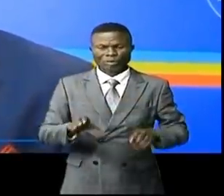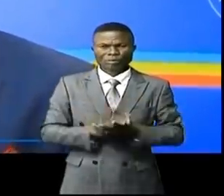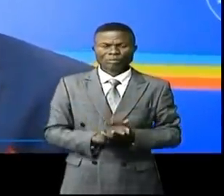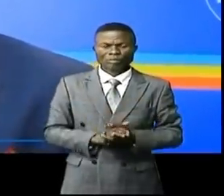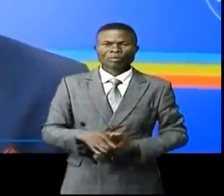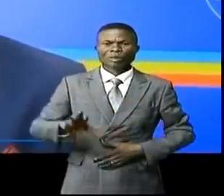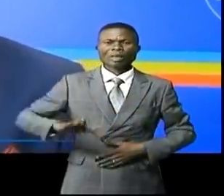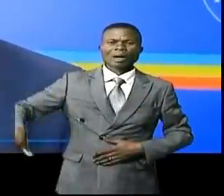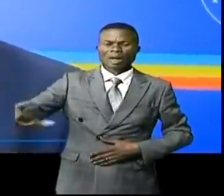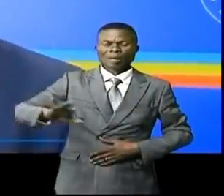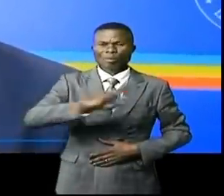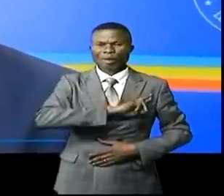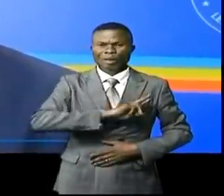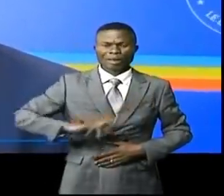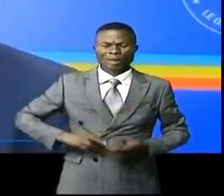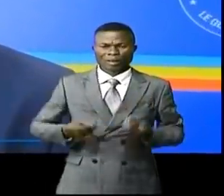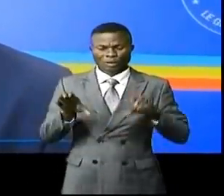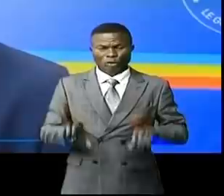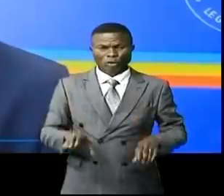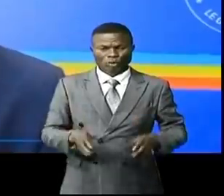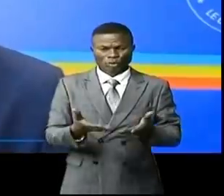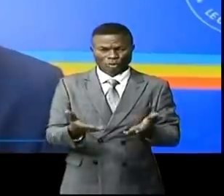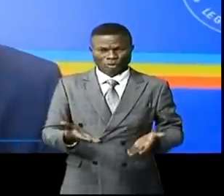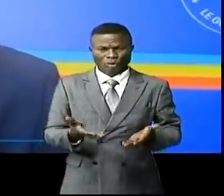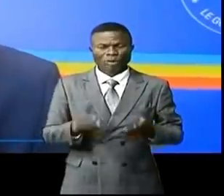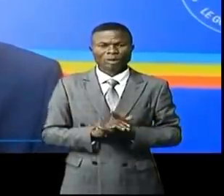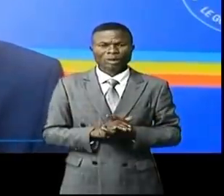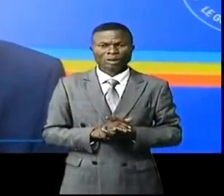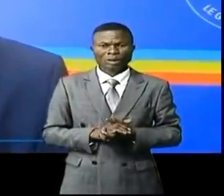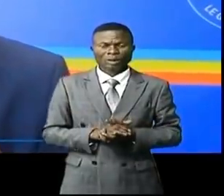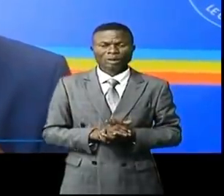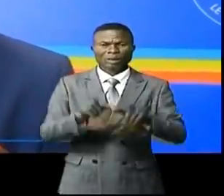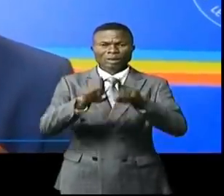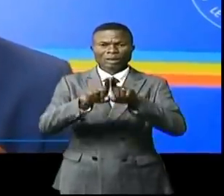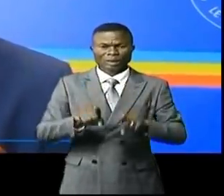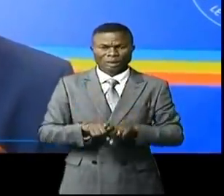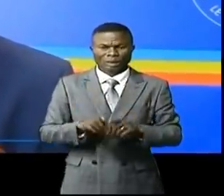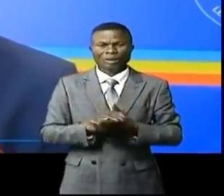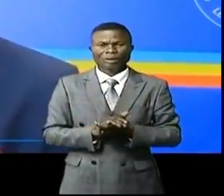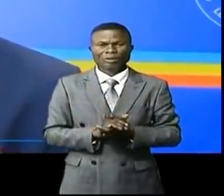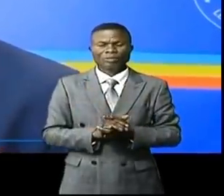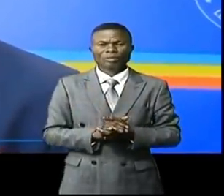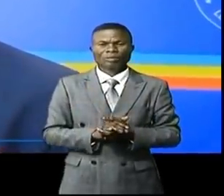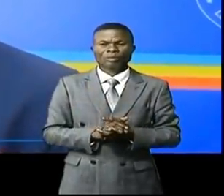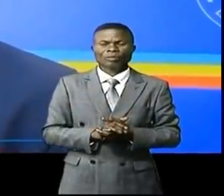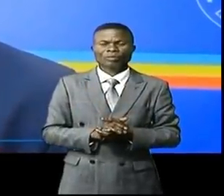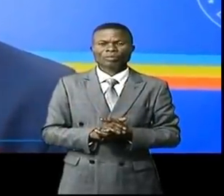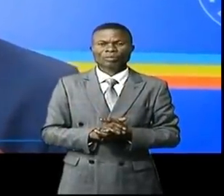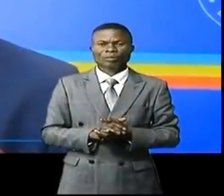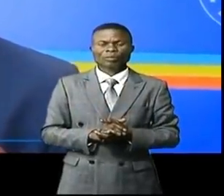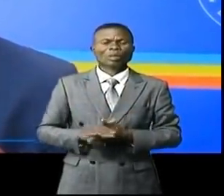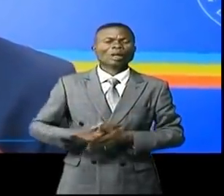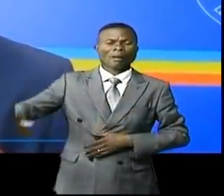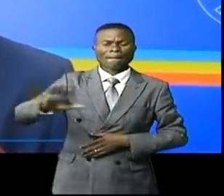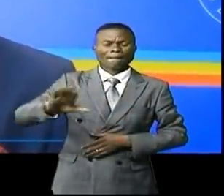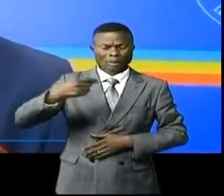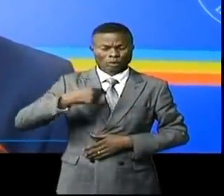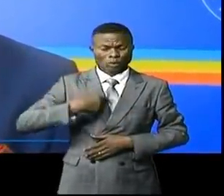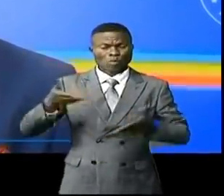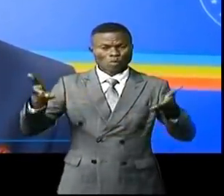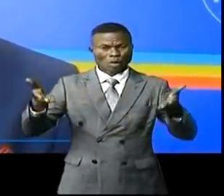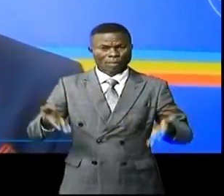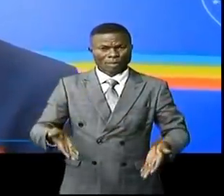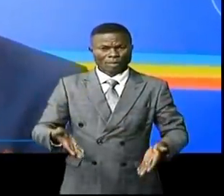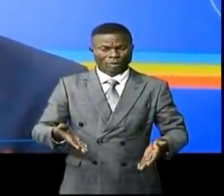Democratic Republic of Congo is my home away from home. Partout où je me retrouve,